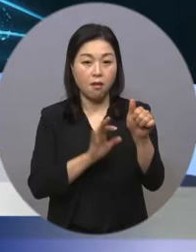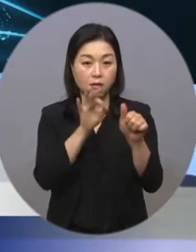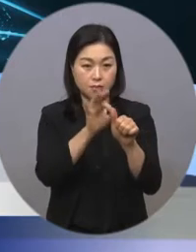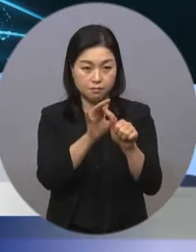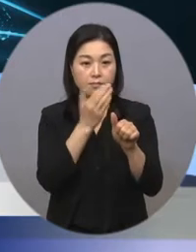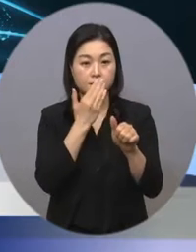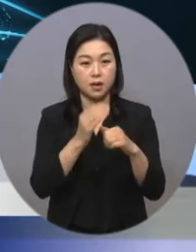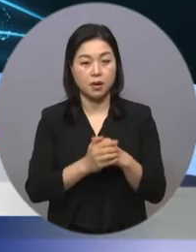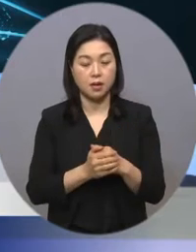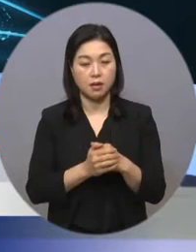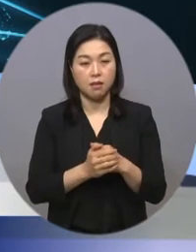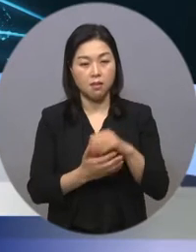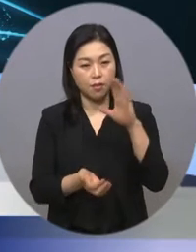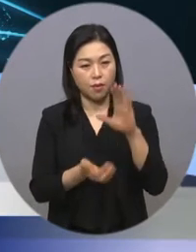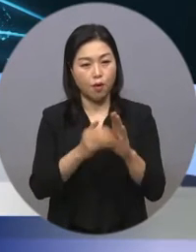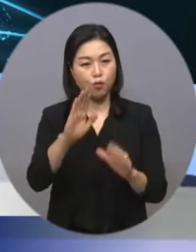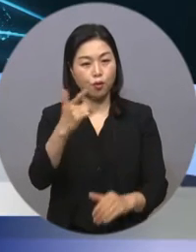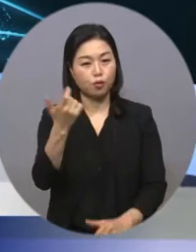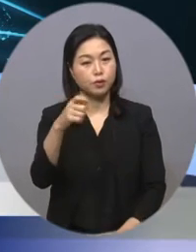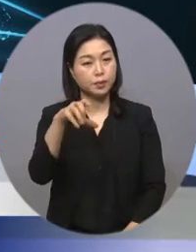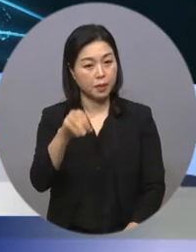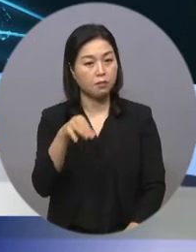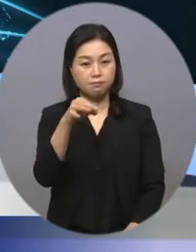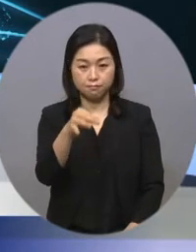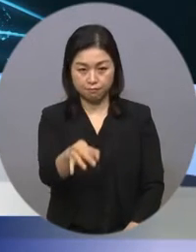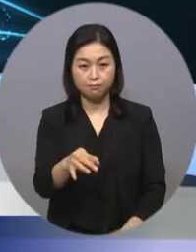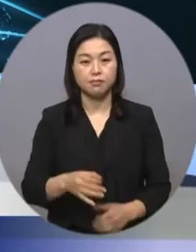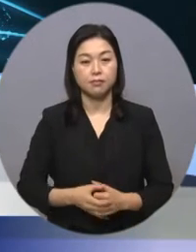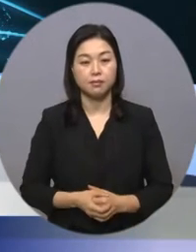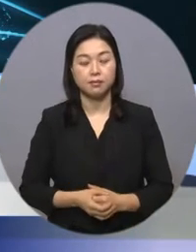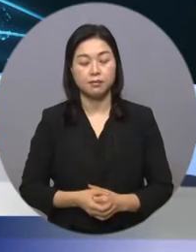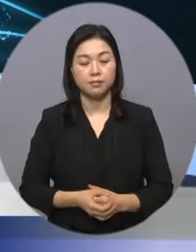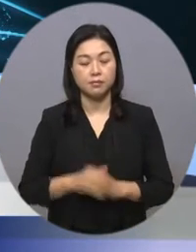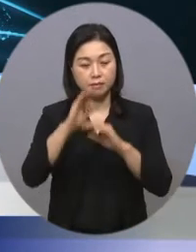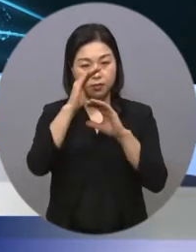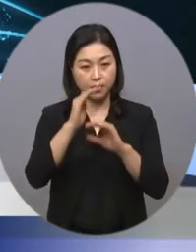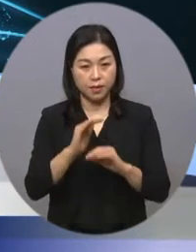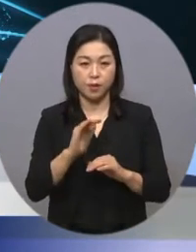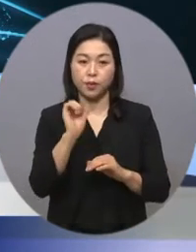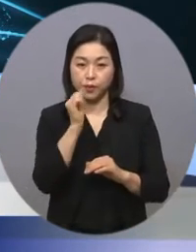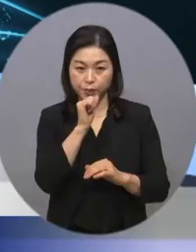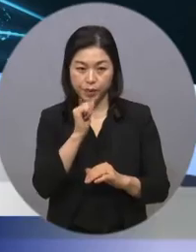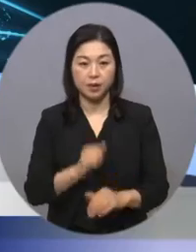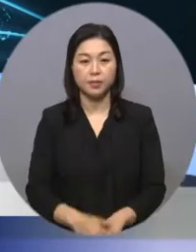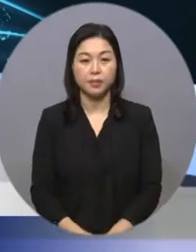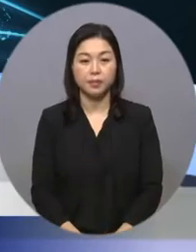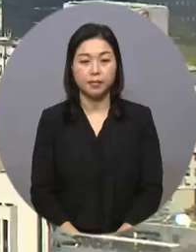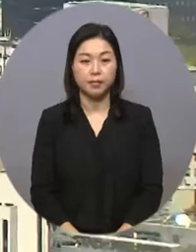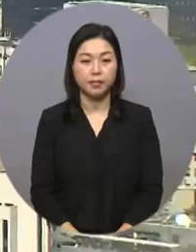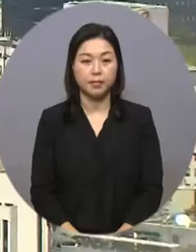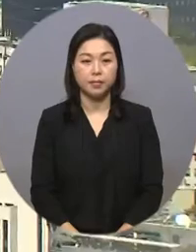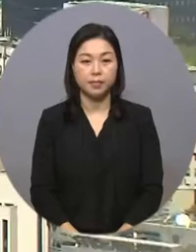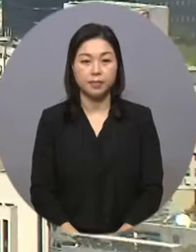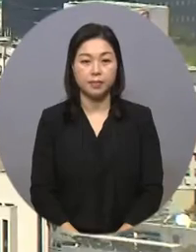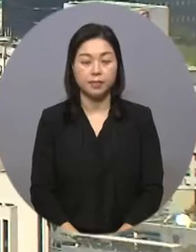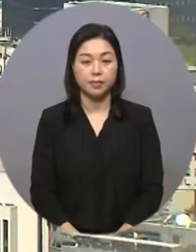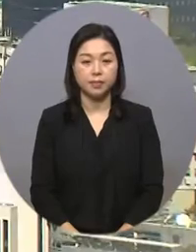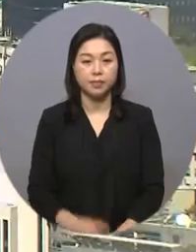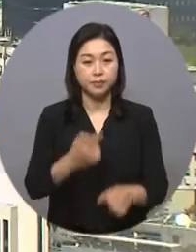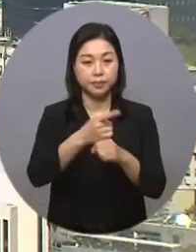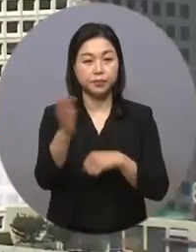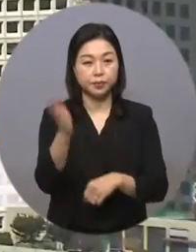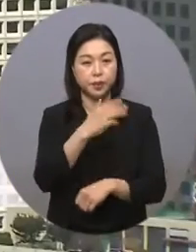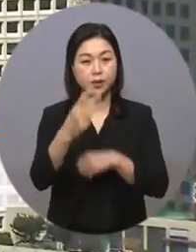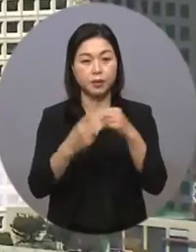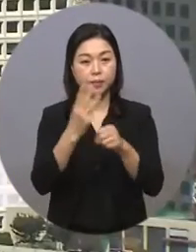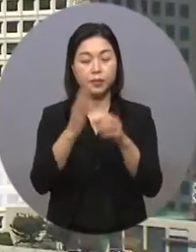최대 9백 60만 원을 장려금을 지급 되는데요 자세한 내용 박성용 대 작아서 랍니다 내년부터 3년간